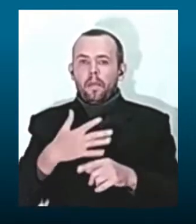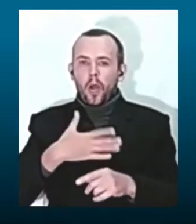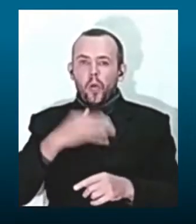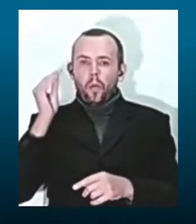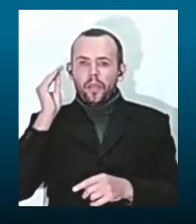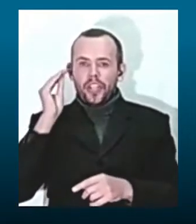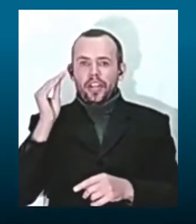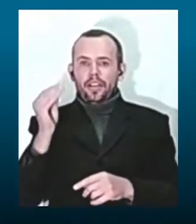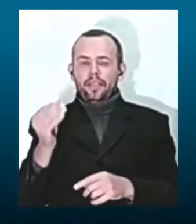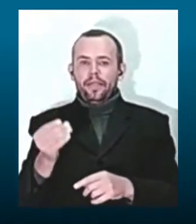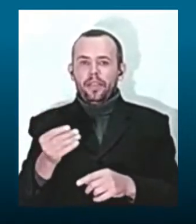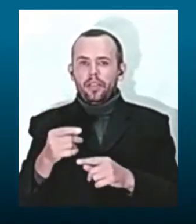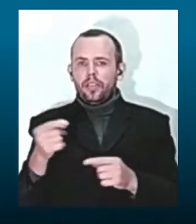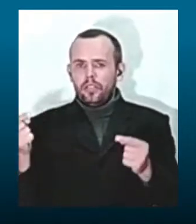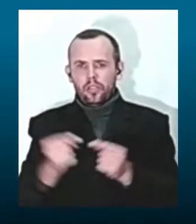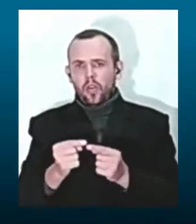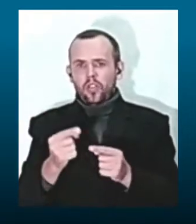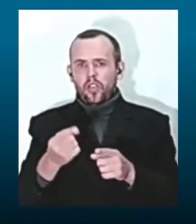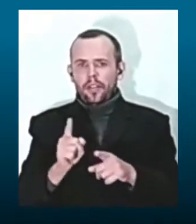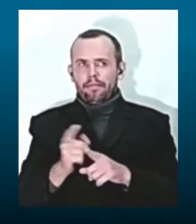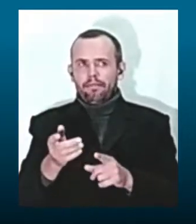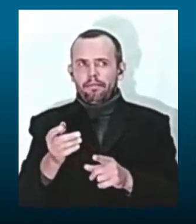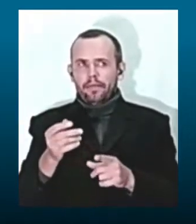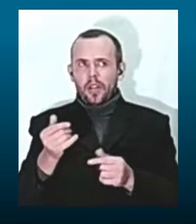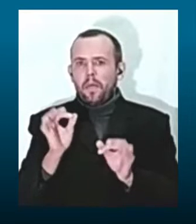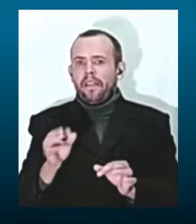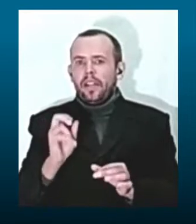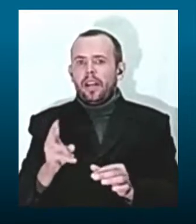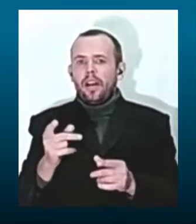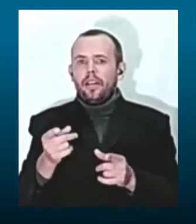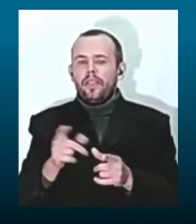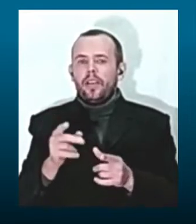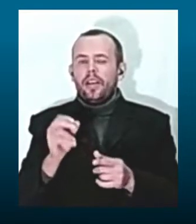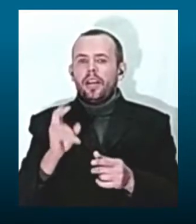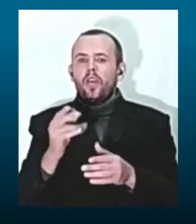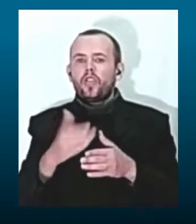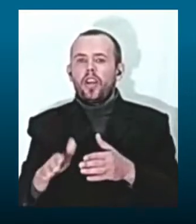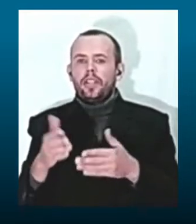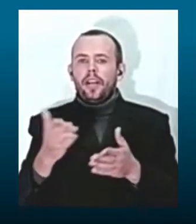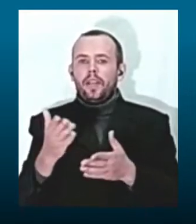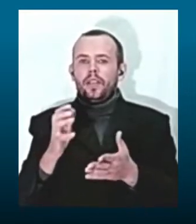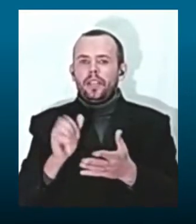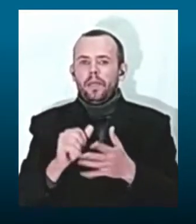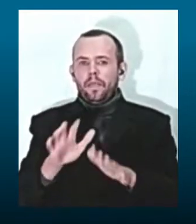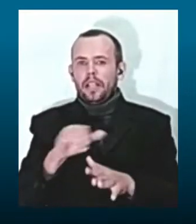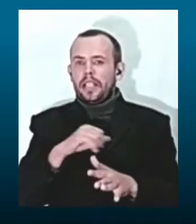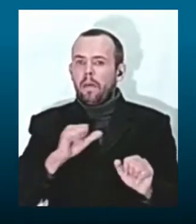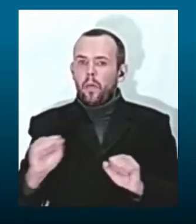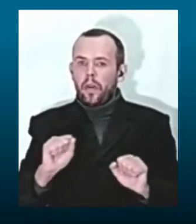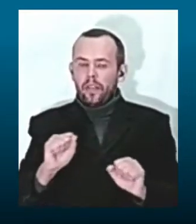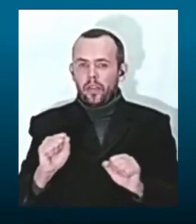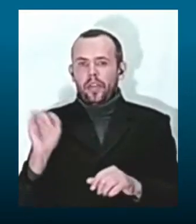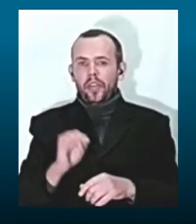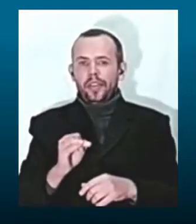абсолютно субъективное, как эксперта и как человека, который занимается местным самоуправлением, и мы